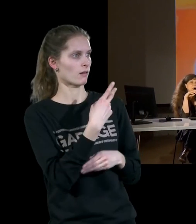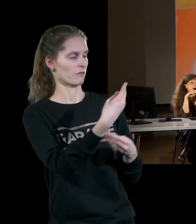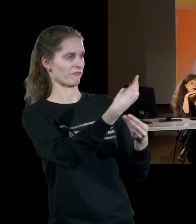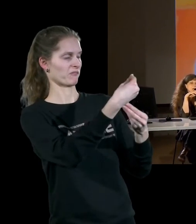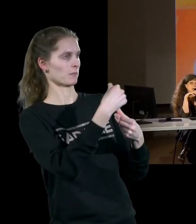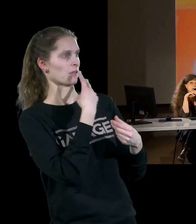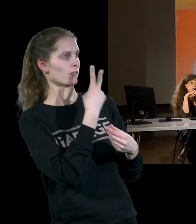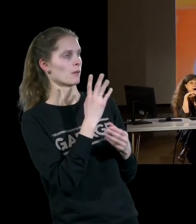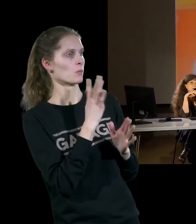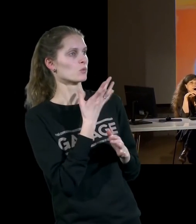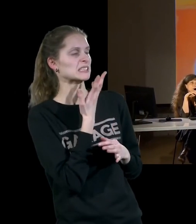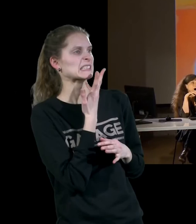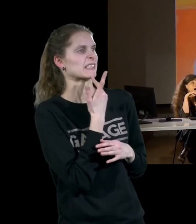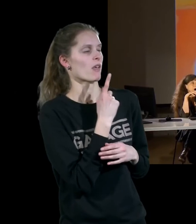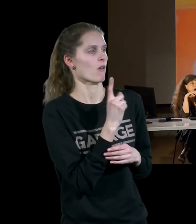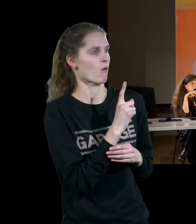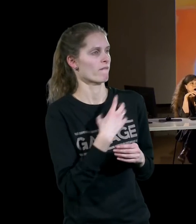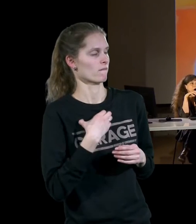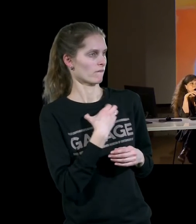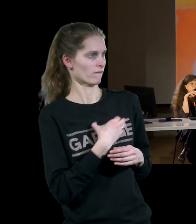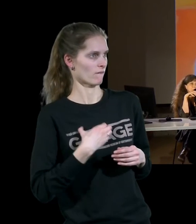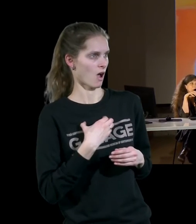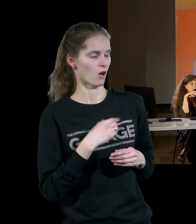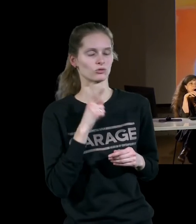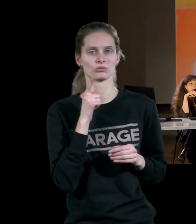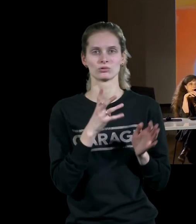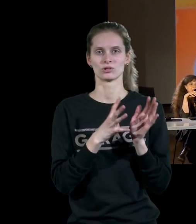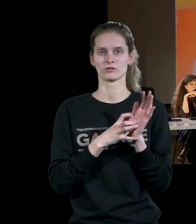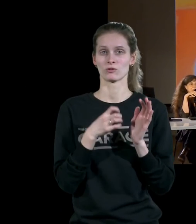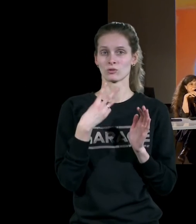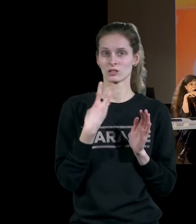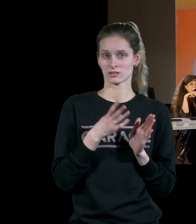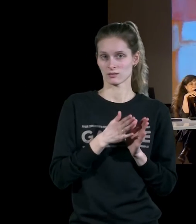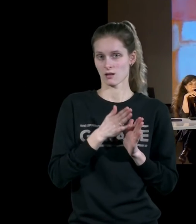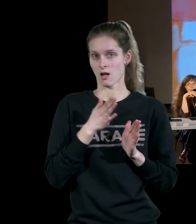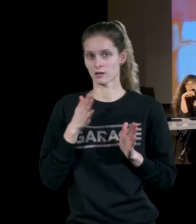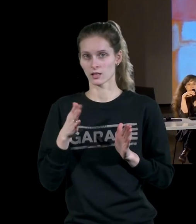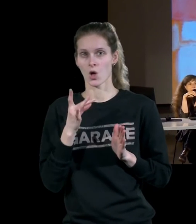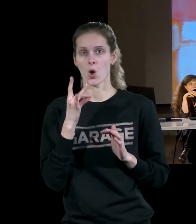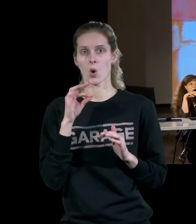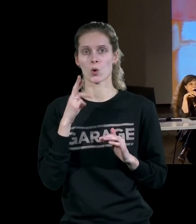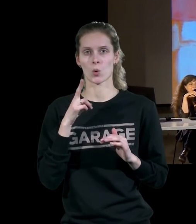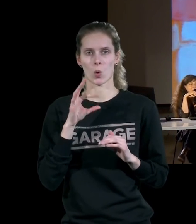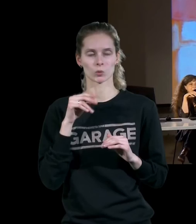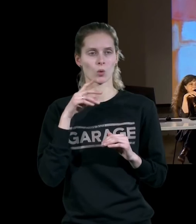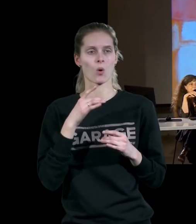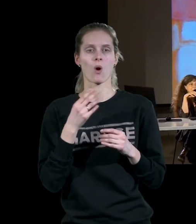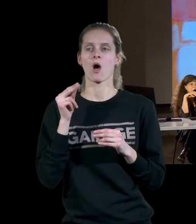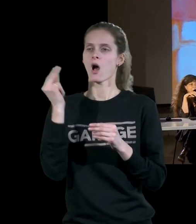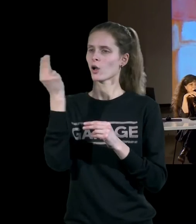занимал. Еще в 20-е годы Ротко преподавал, не только учился живописи, но и преподавал живопись, он